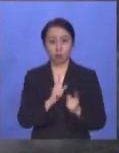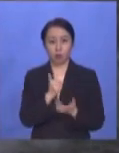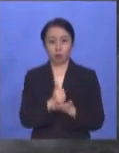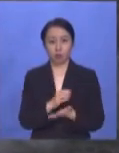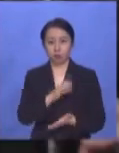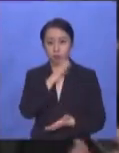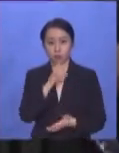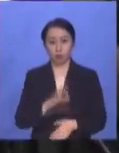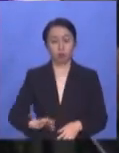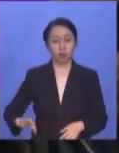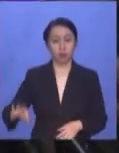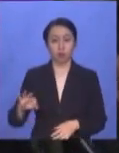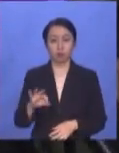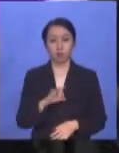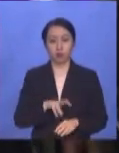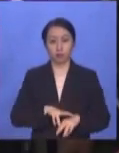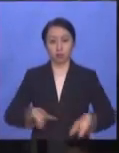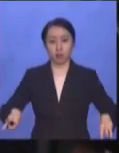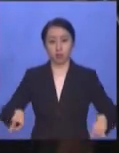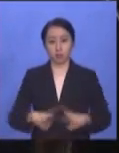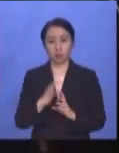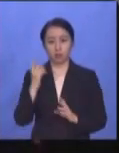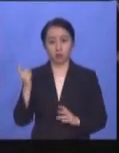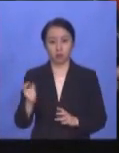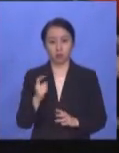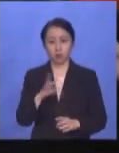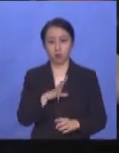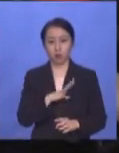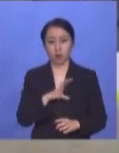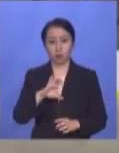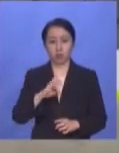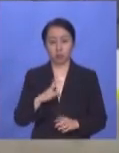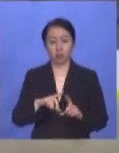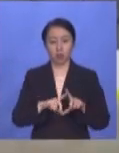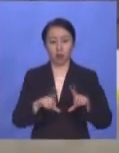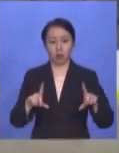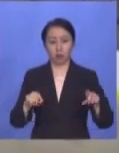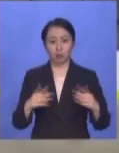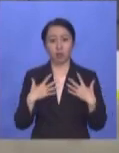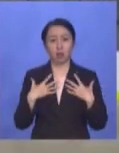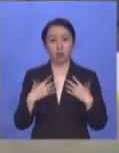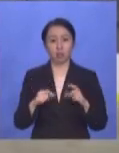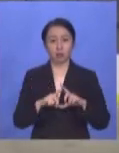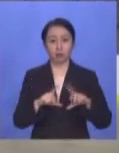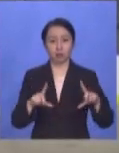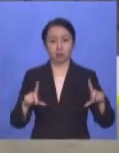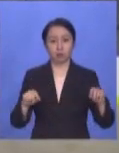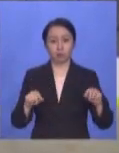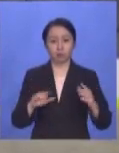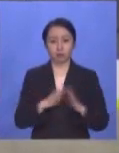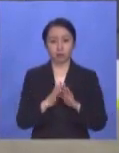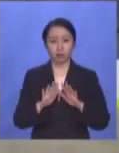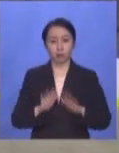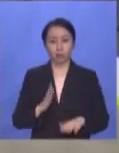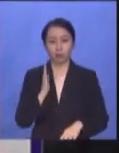аким Северо-Казахстанской области и министр сельского хозяйства посетили социальные объекты и оздоровительный комплекс в населенном